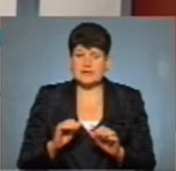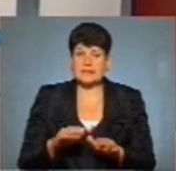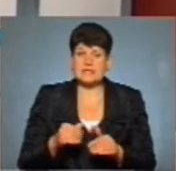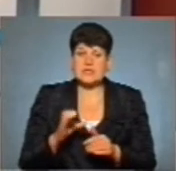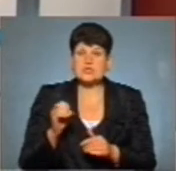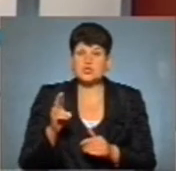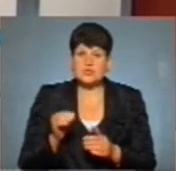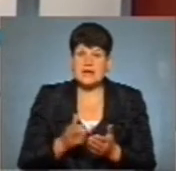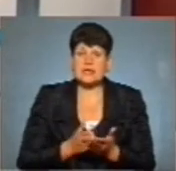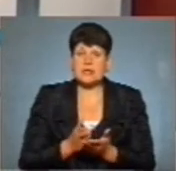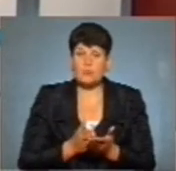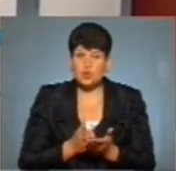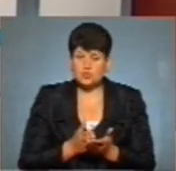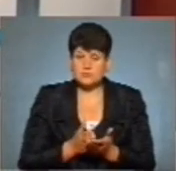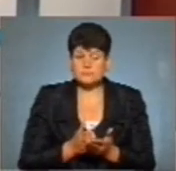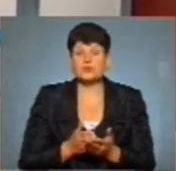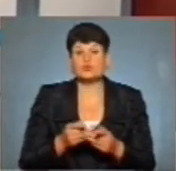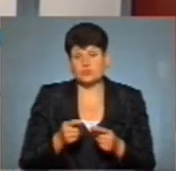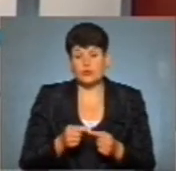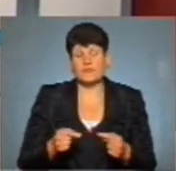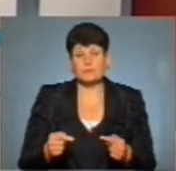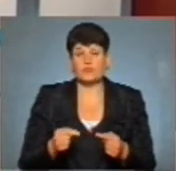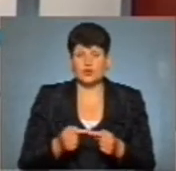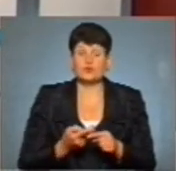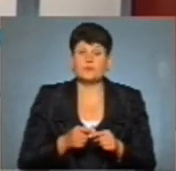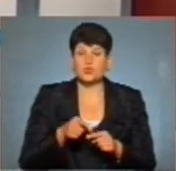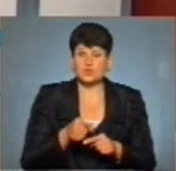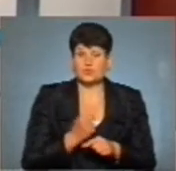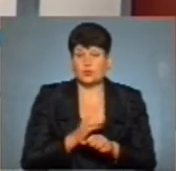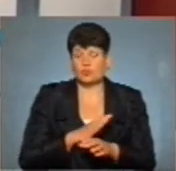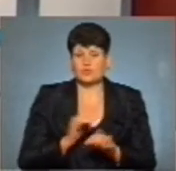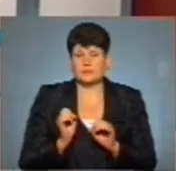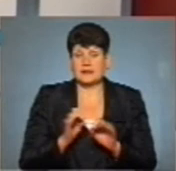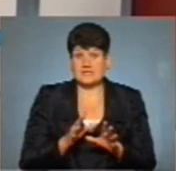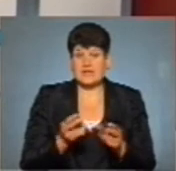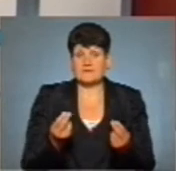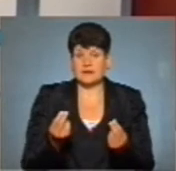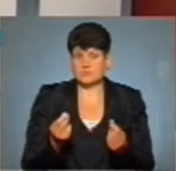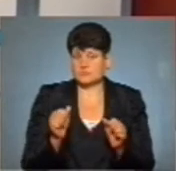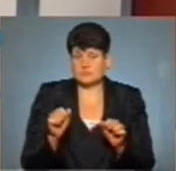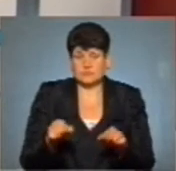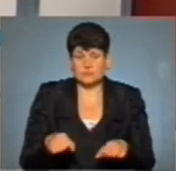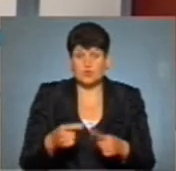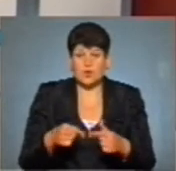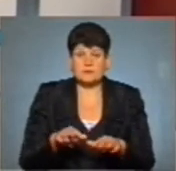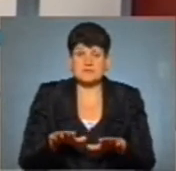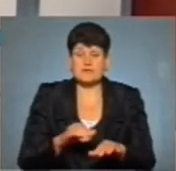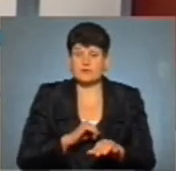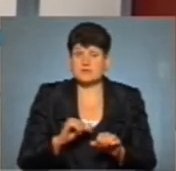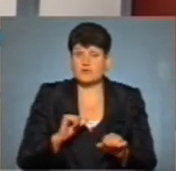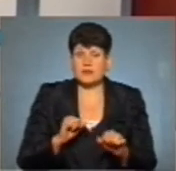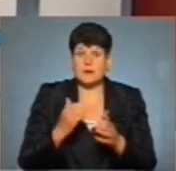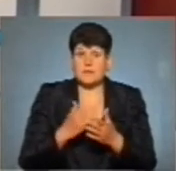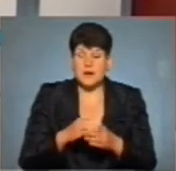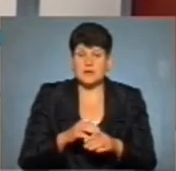соціальних послуг, то відповідно, щоб під ці повноваження були передані відповідні фінансові ресурси, щоб органи місцевого самоврядування мали